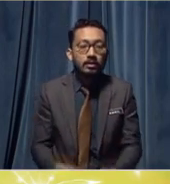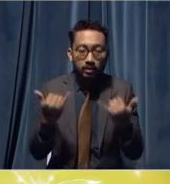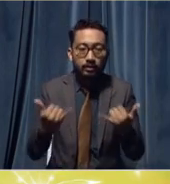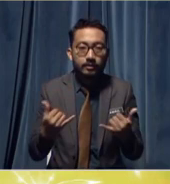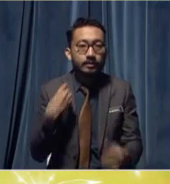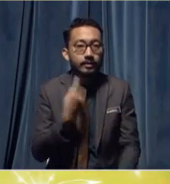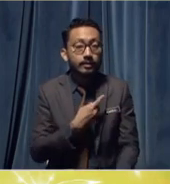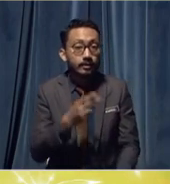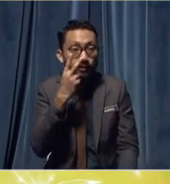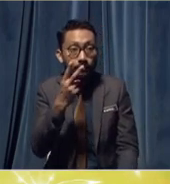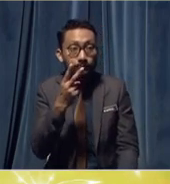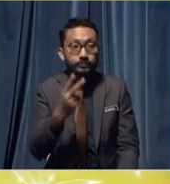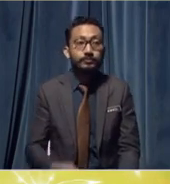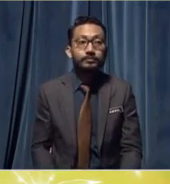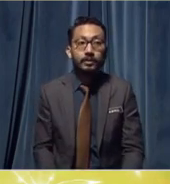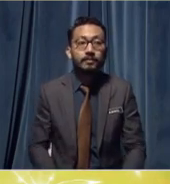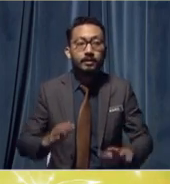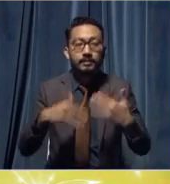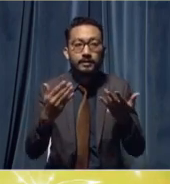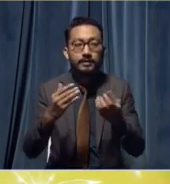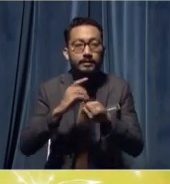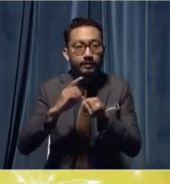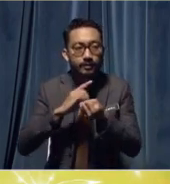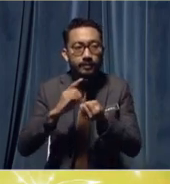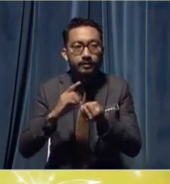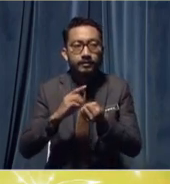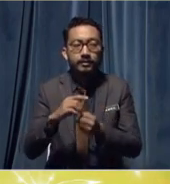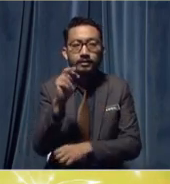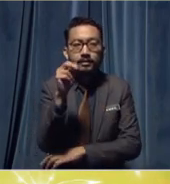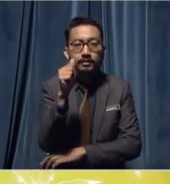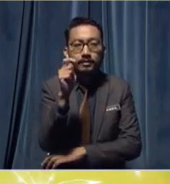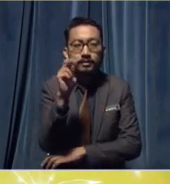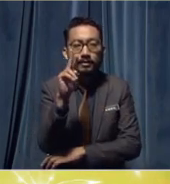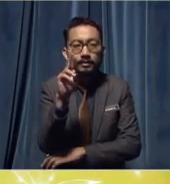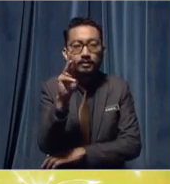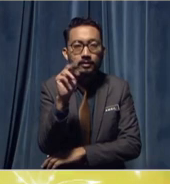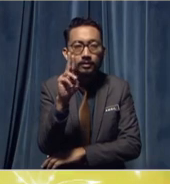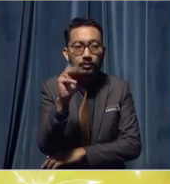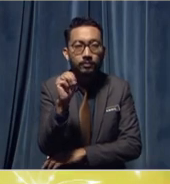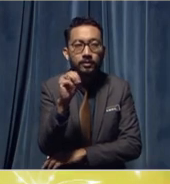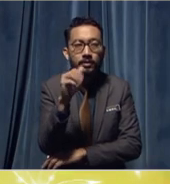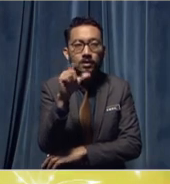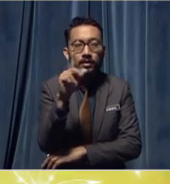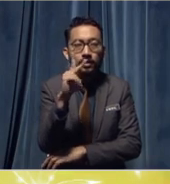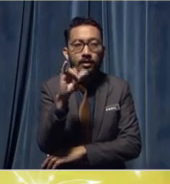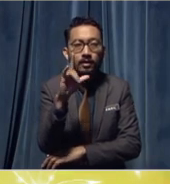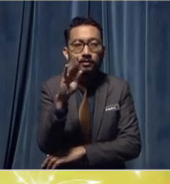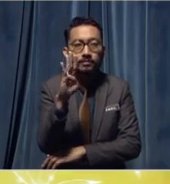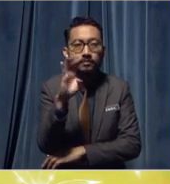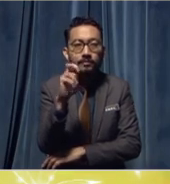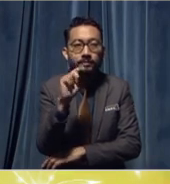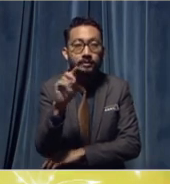Sekarang, mari kita tengok pula bagaimana deterjen natrium alkil